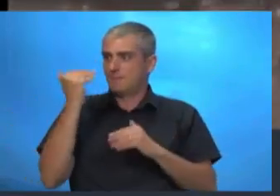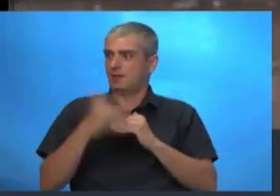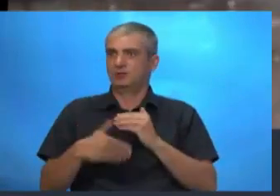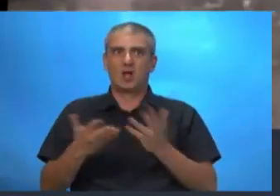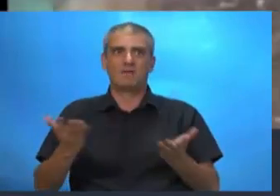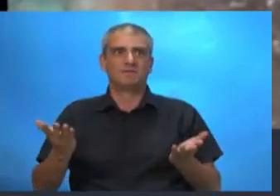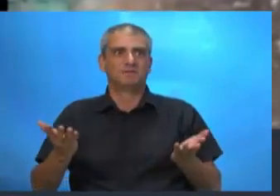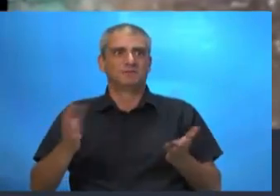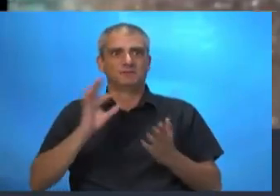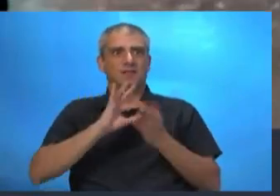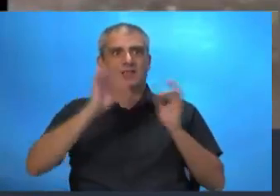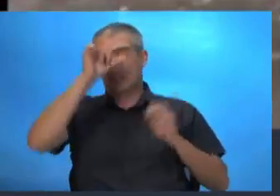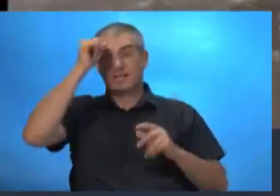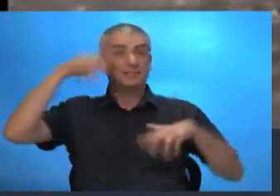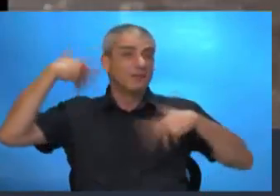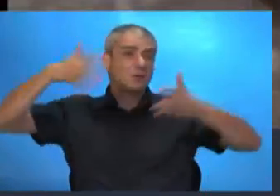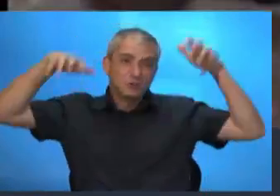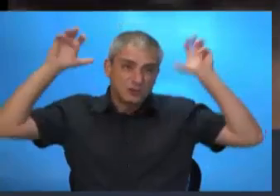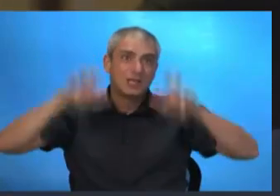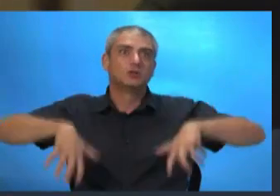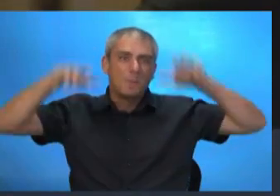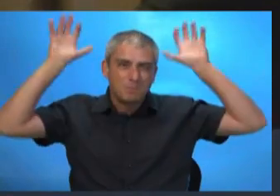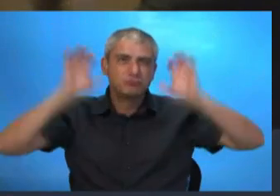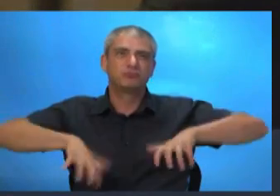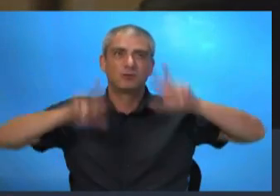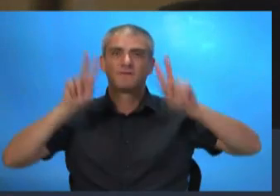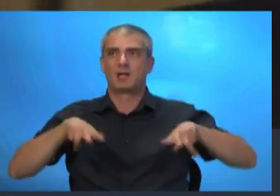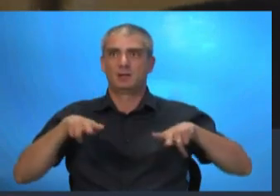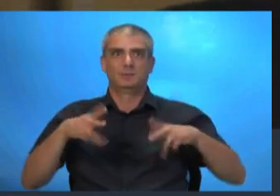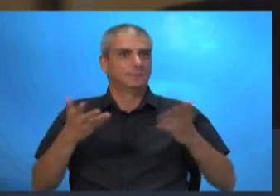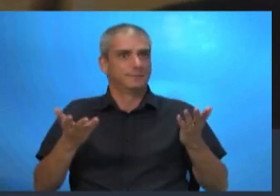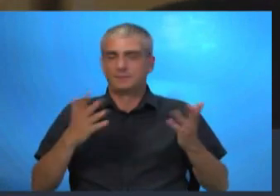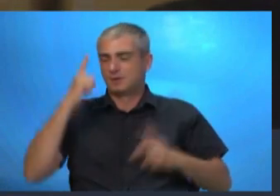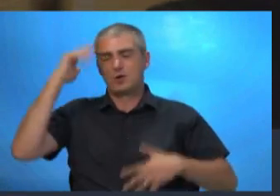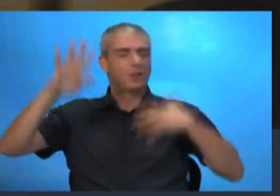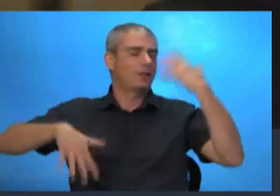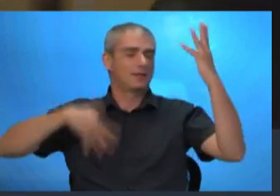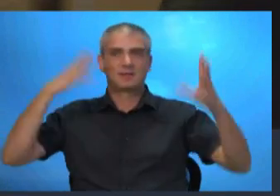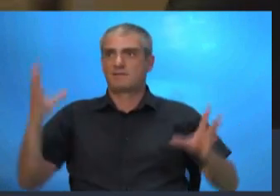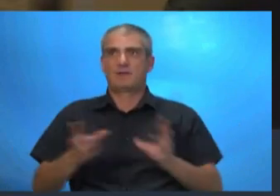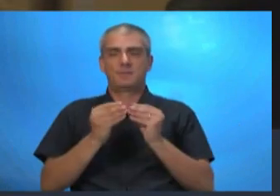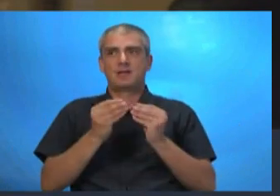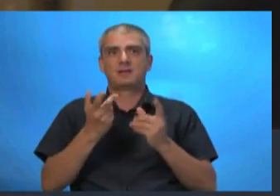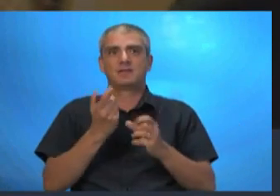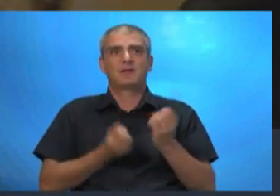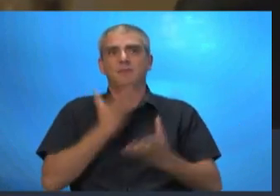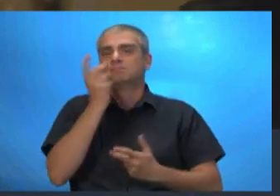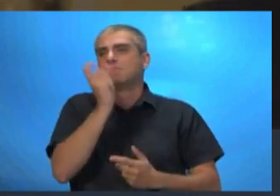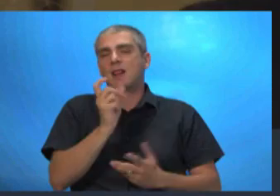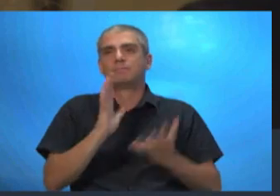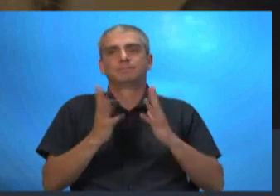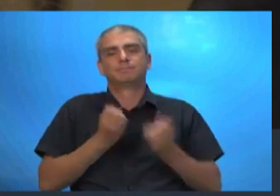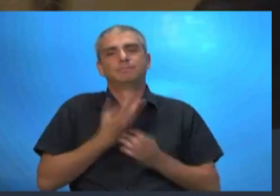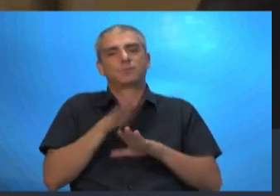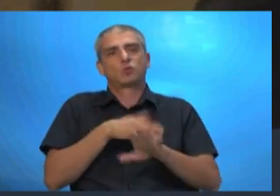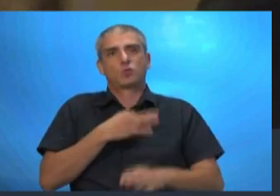תחילת הקיץ, בגשם בחוץ, מבול. וזה הכל התערבב ביחד, ויצא במילים שפחות או יותר מבטאות את התחושה